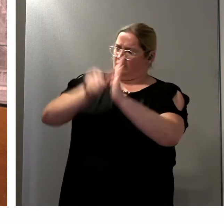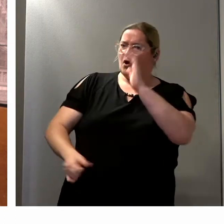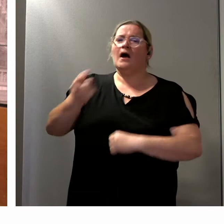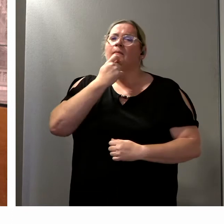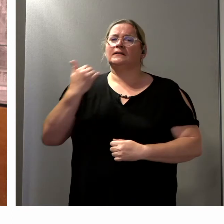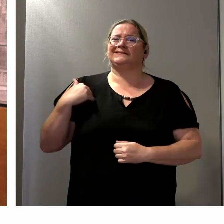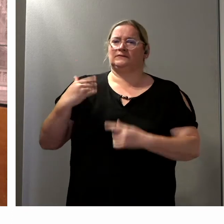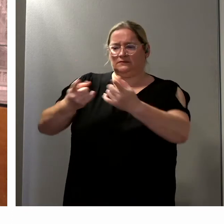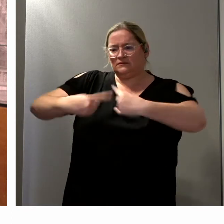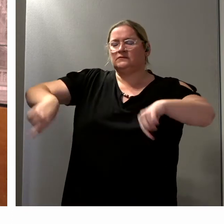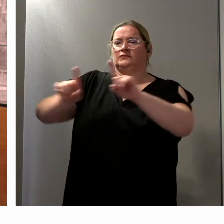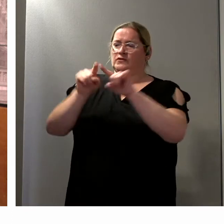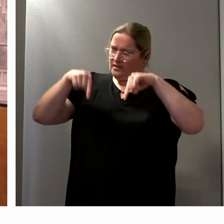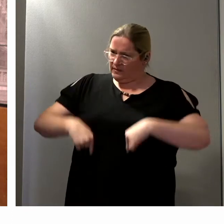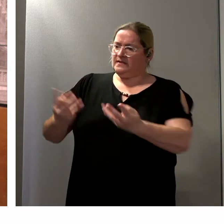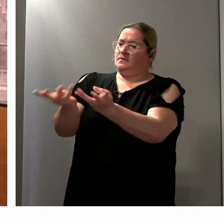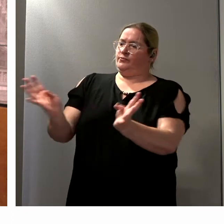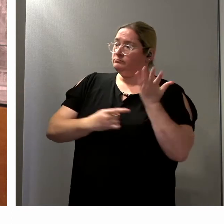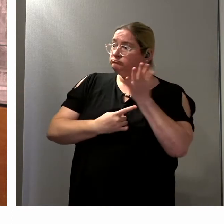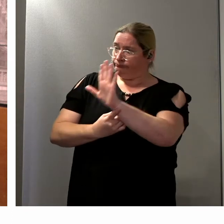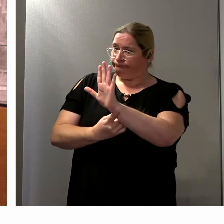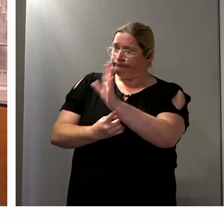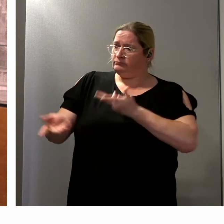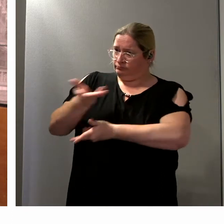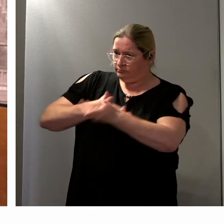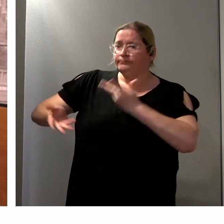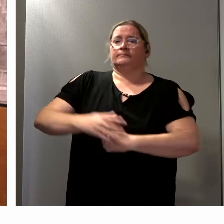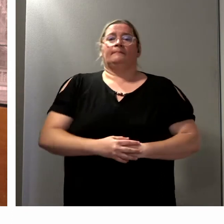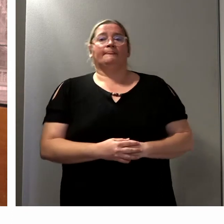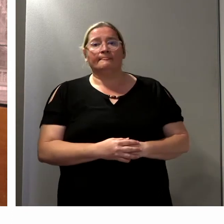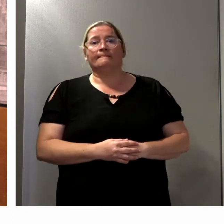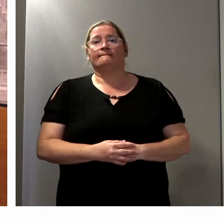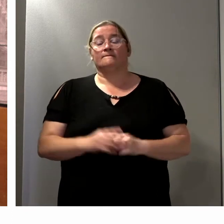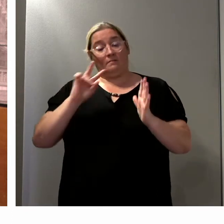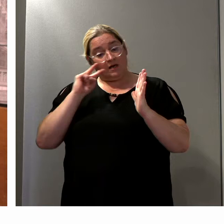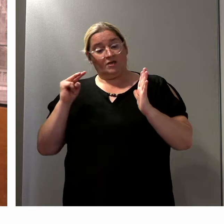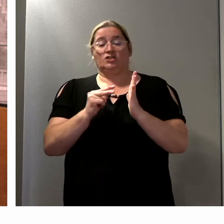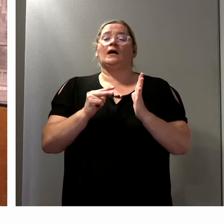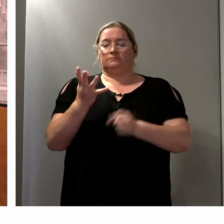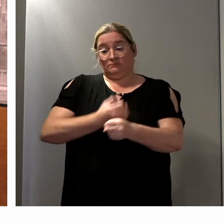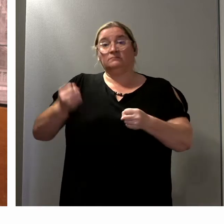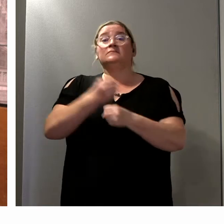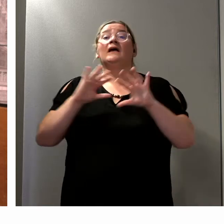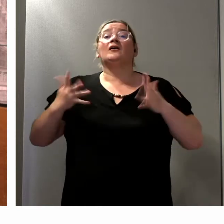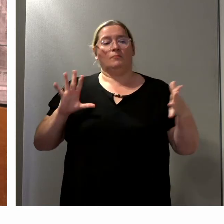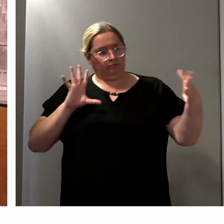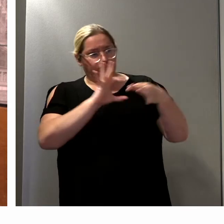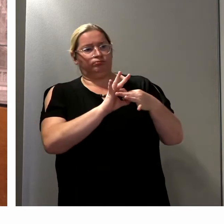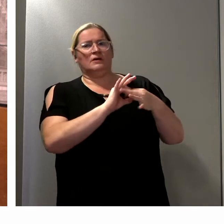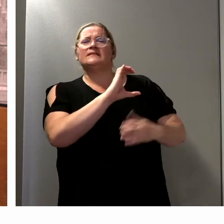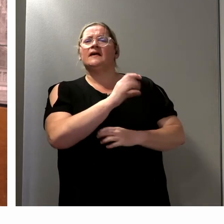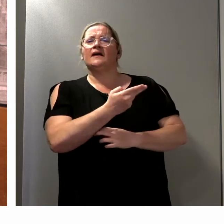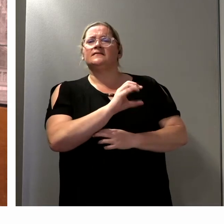mars dernier en Conseil des ministres, qui a été construite en partenariat avec le CNCPH, mais également avec